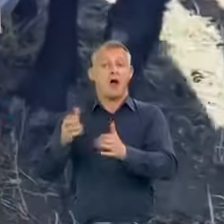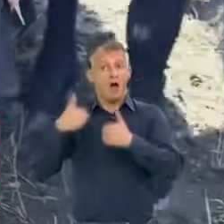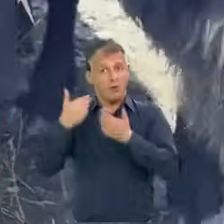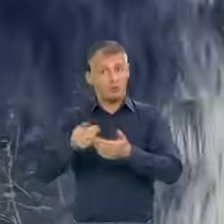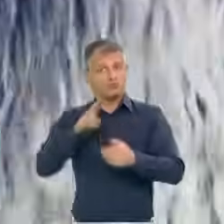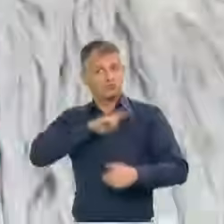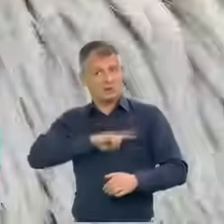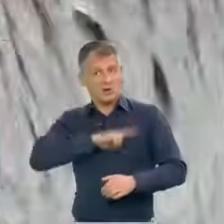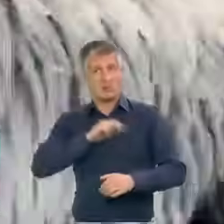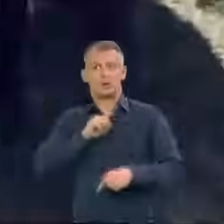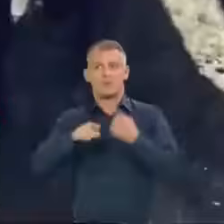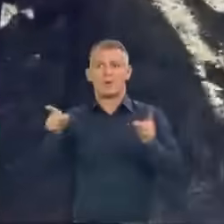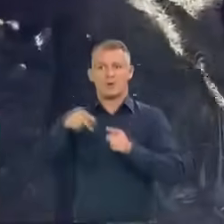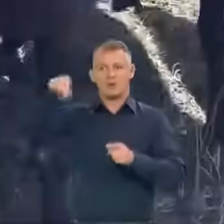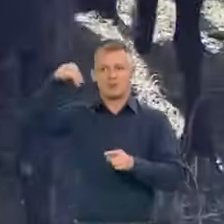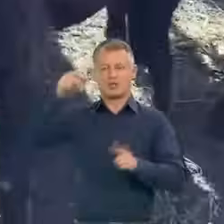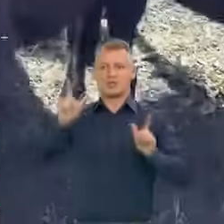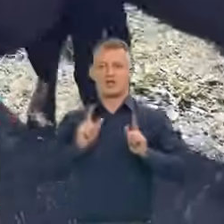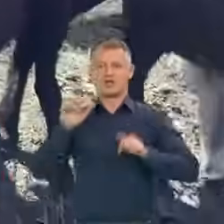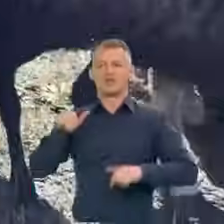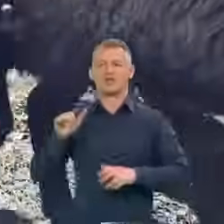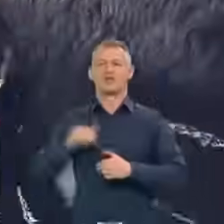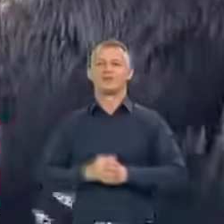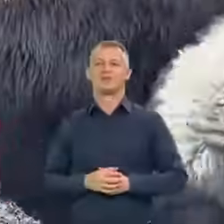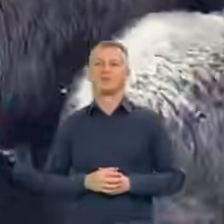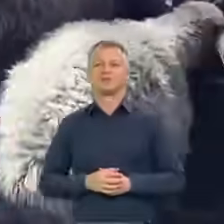pauză de publicitate rămâneți cu noi vă aștept